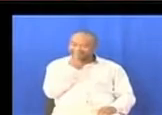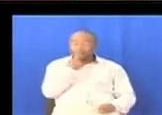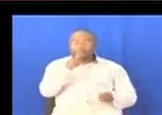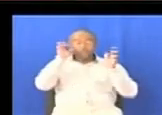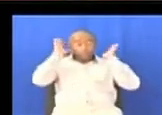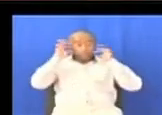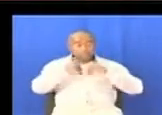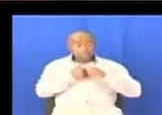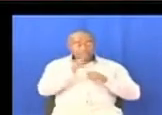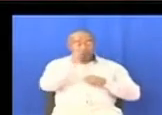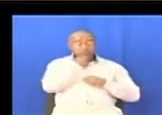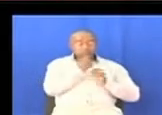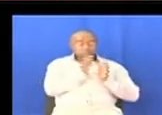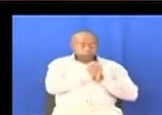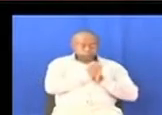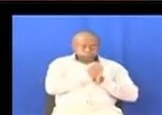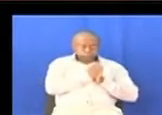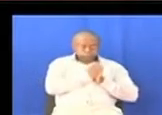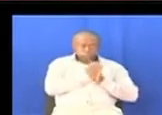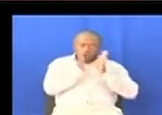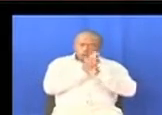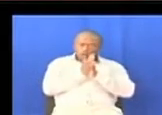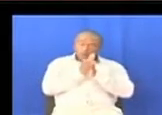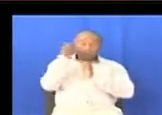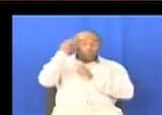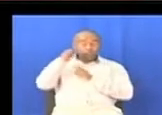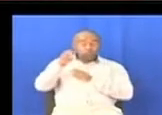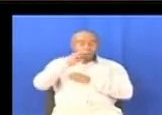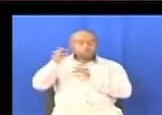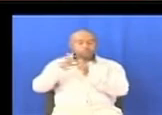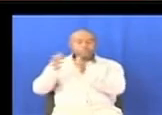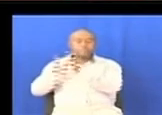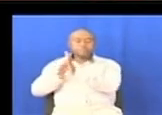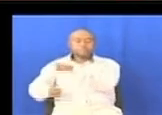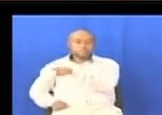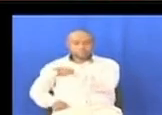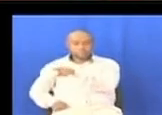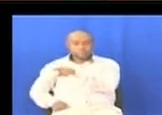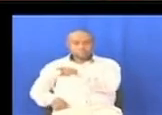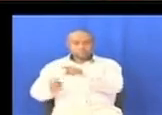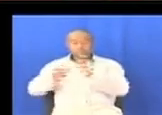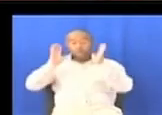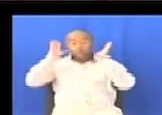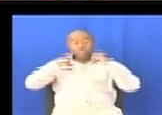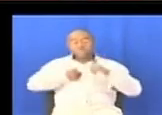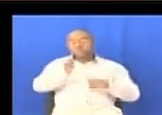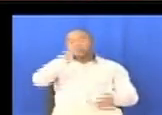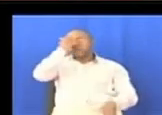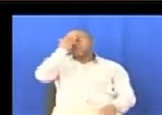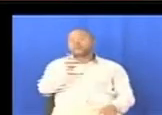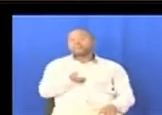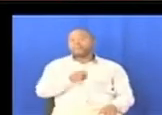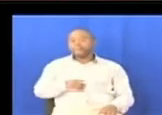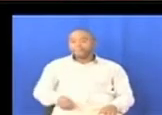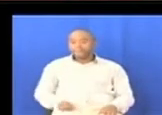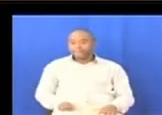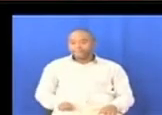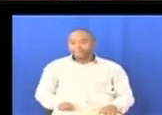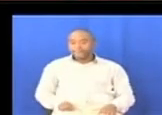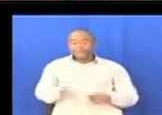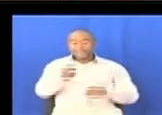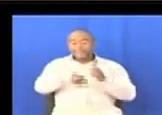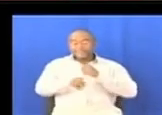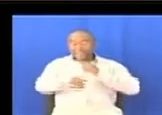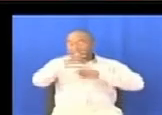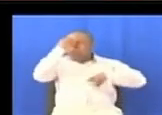Waislamu wakafunga kuombea jambo hili. Na Waislamu mnajua, katika mafundisho